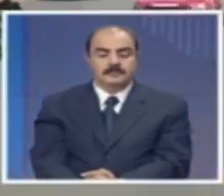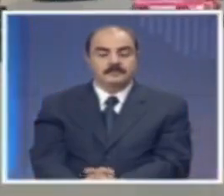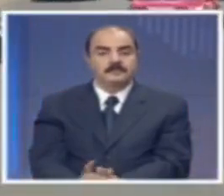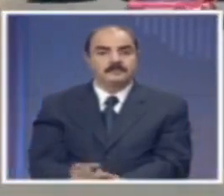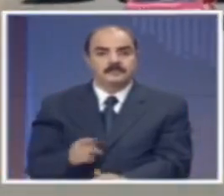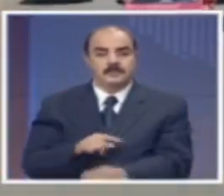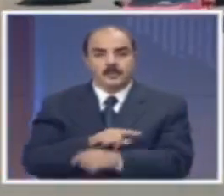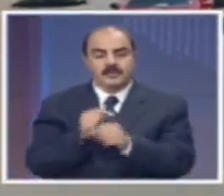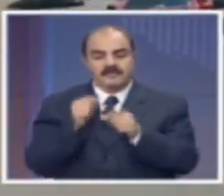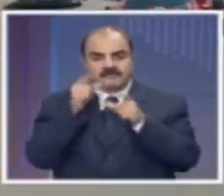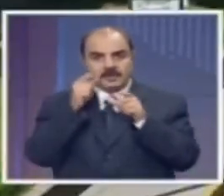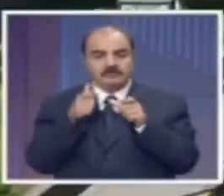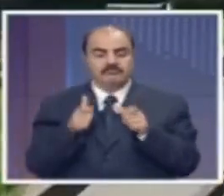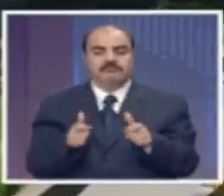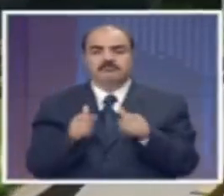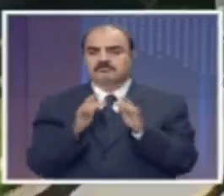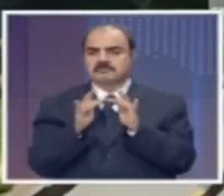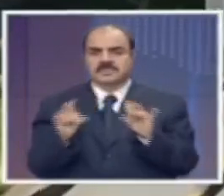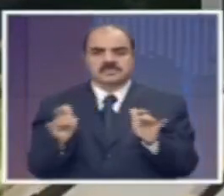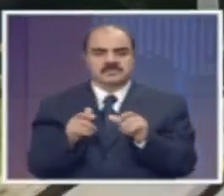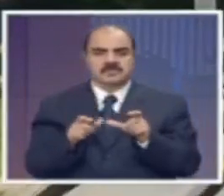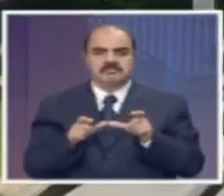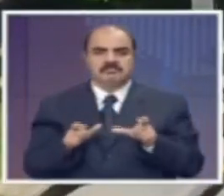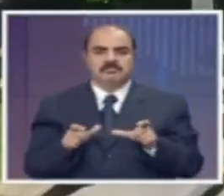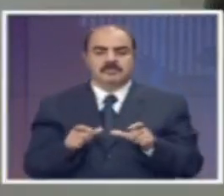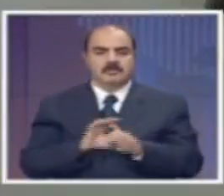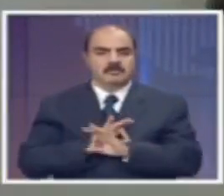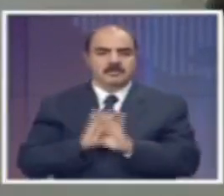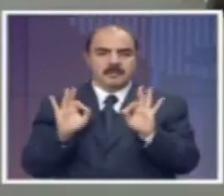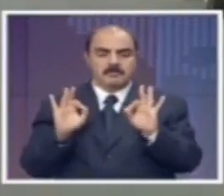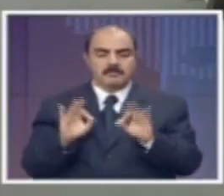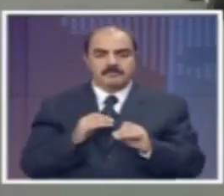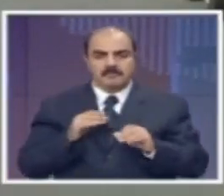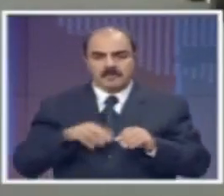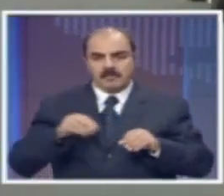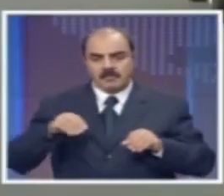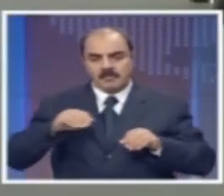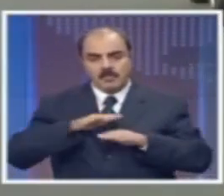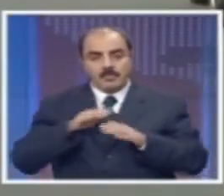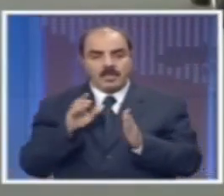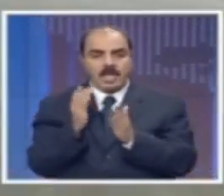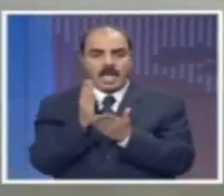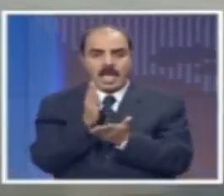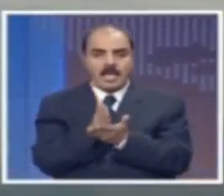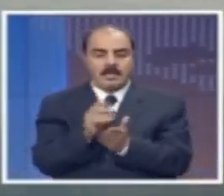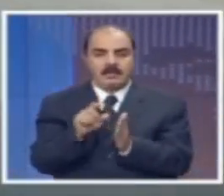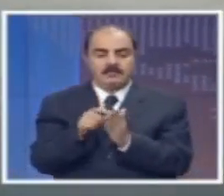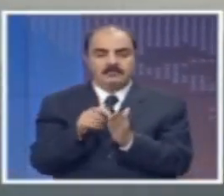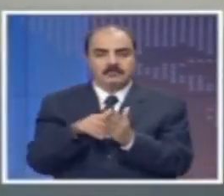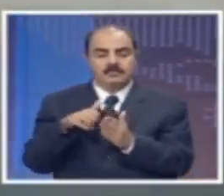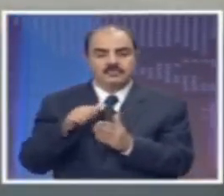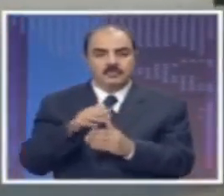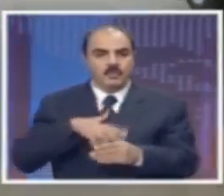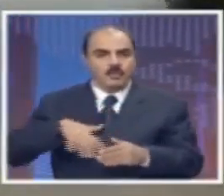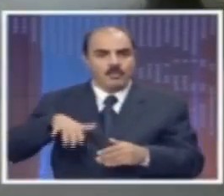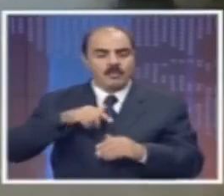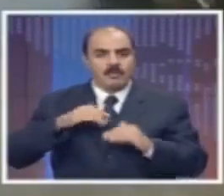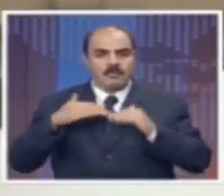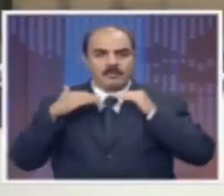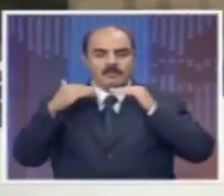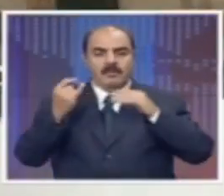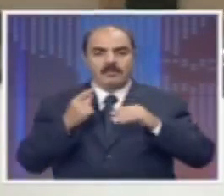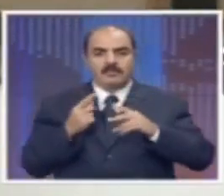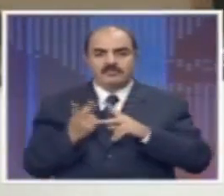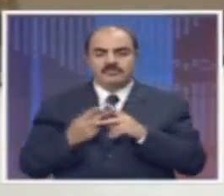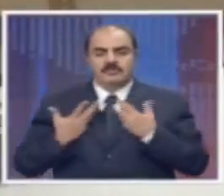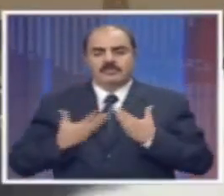درجة الاستعداد لدى القوات وصلت إلى المرحلة القصوى لتأمين هذا الاستحقاق الانتخابي، وبما يوفر مظلة أمنية